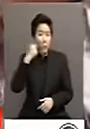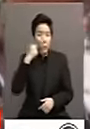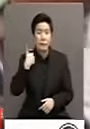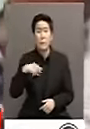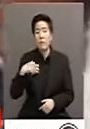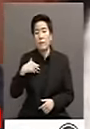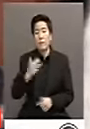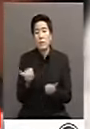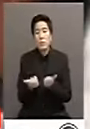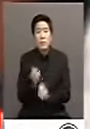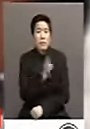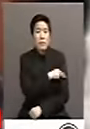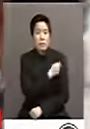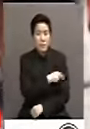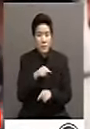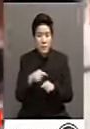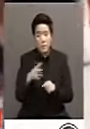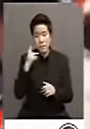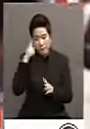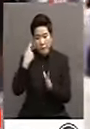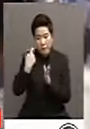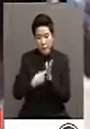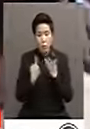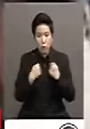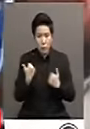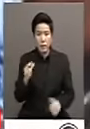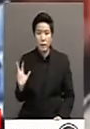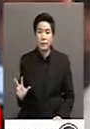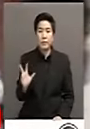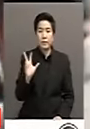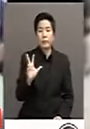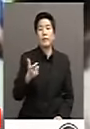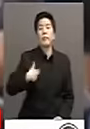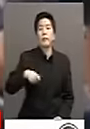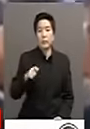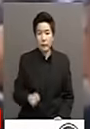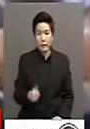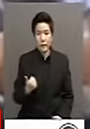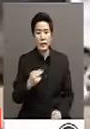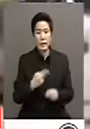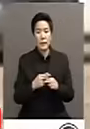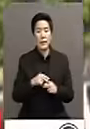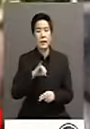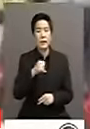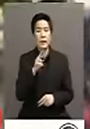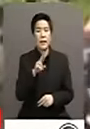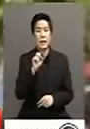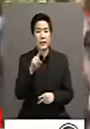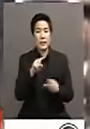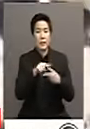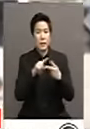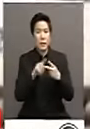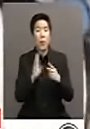ล้วก็นายสันตินะฮะก็ประกันตัวไปวันนี้ทั้ง3คนก็มาศาลครับส่วนนายจิรศักดิ์กับนายธวัชชัยอันนี้ถูก